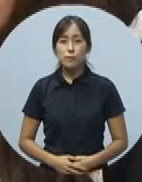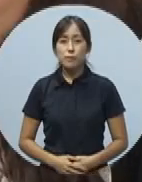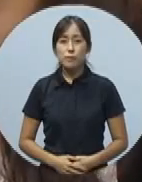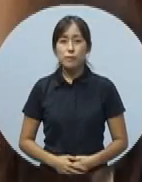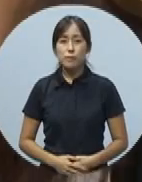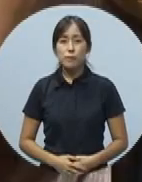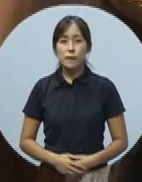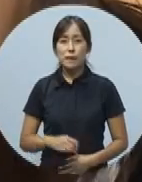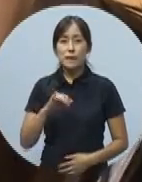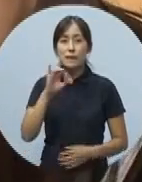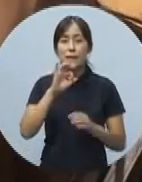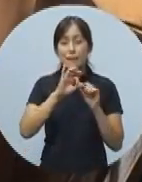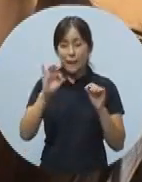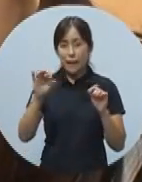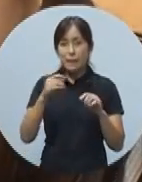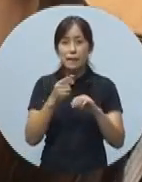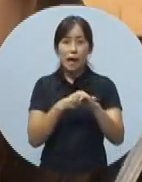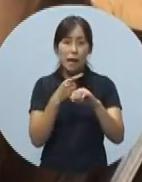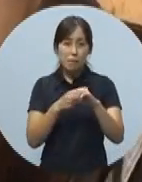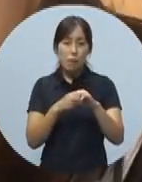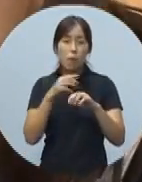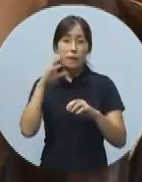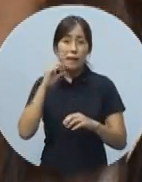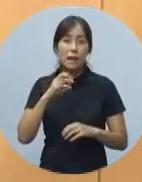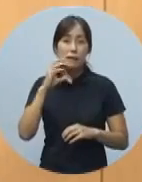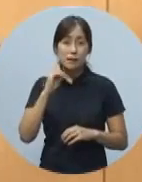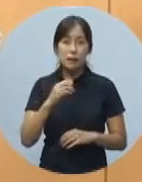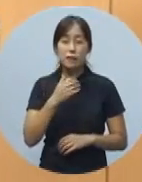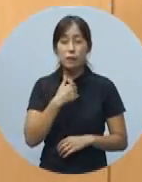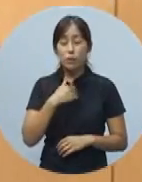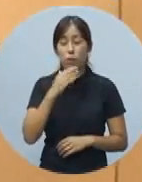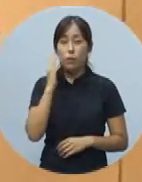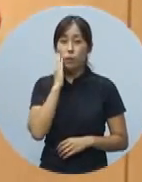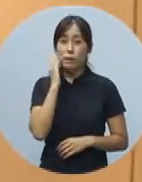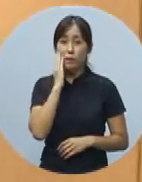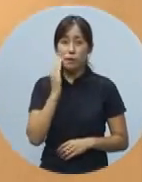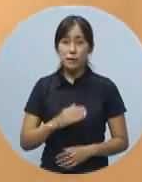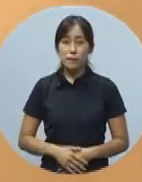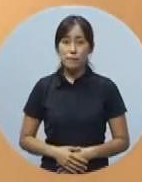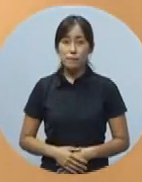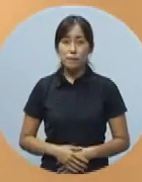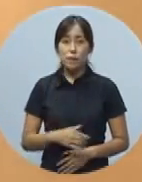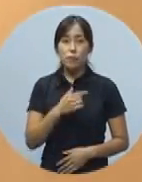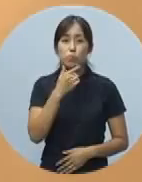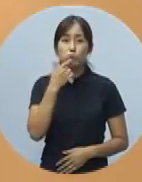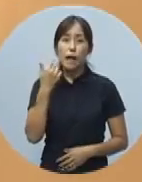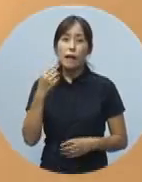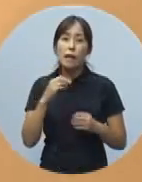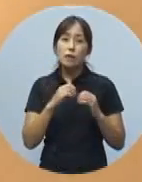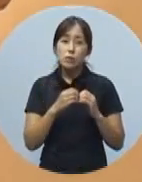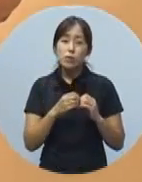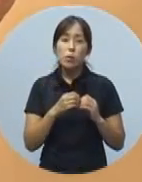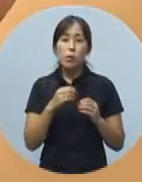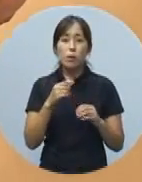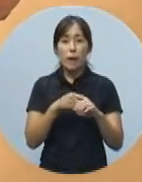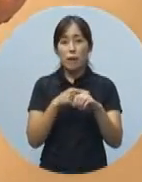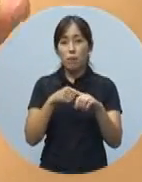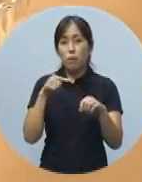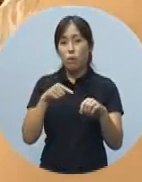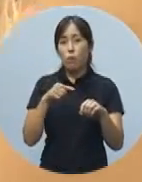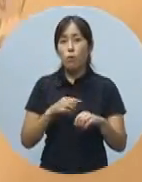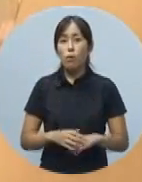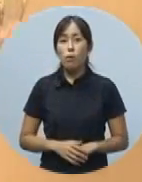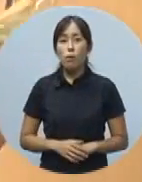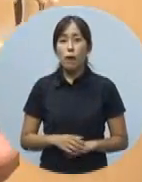インゲンもジャガイモもシャキシャキしていてとっても美味しいです。 そのこの紫色のジャガイモって初めてなんだけど、なんかこれ